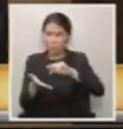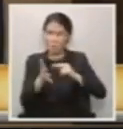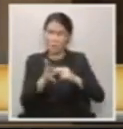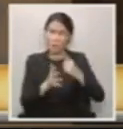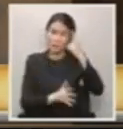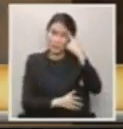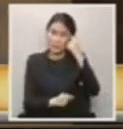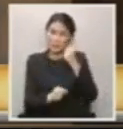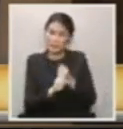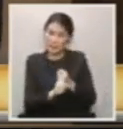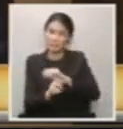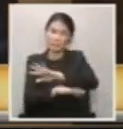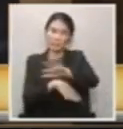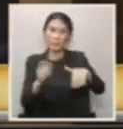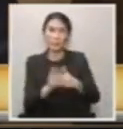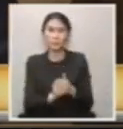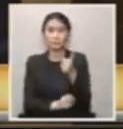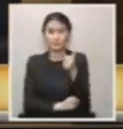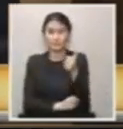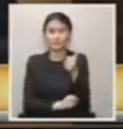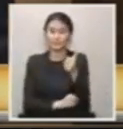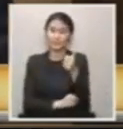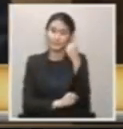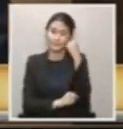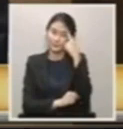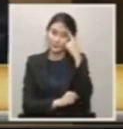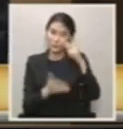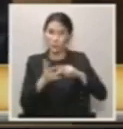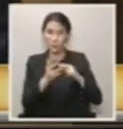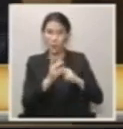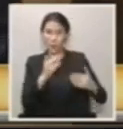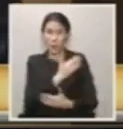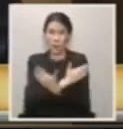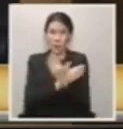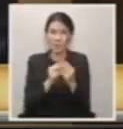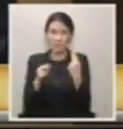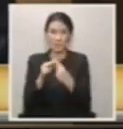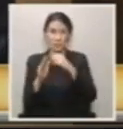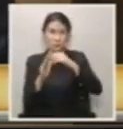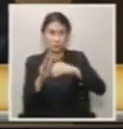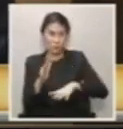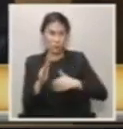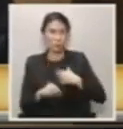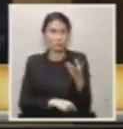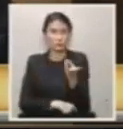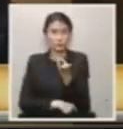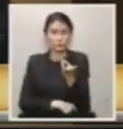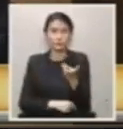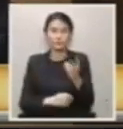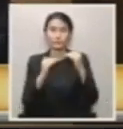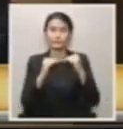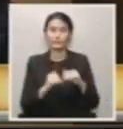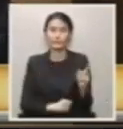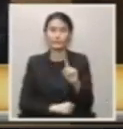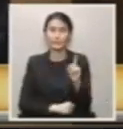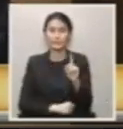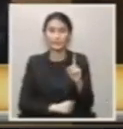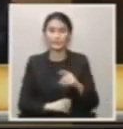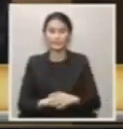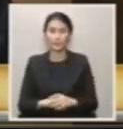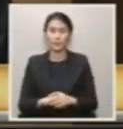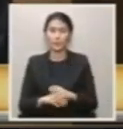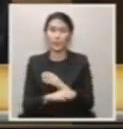ทำได้ทั่วถึงมากขึ้นแล้วก็มีคนตกหล่นน้อยลงประการต่อมาครับก็อยากจะกราบเรียนว่า